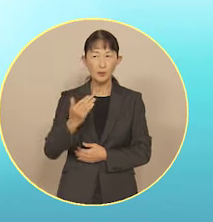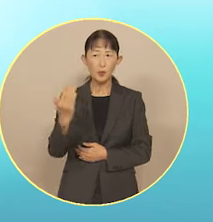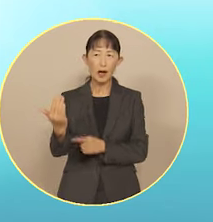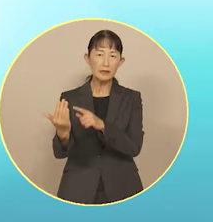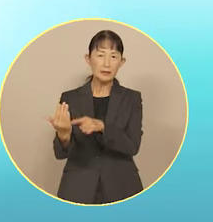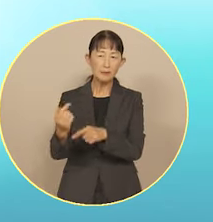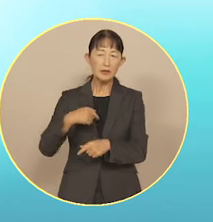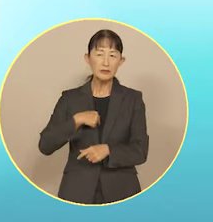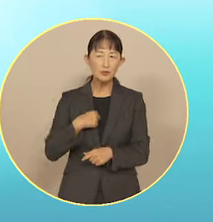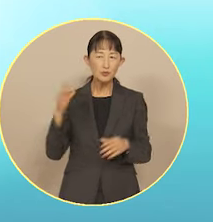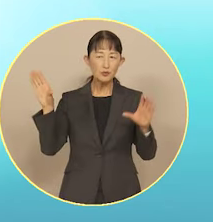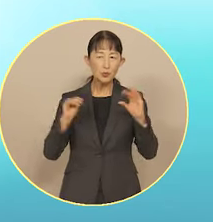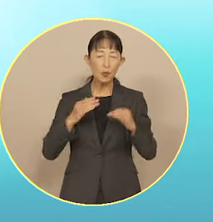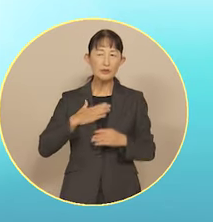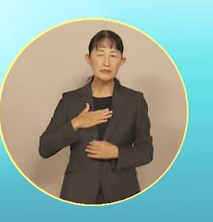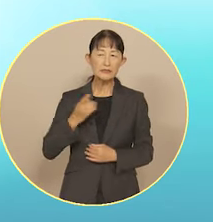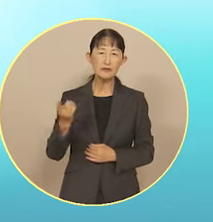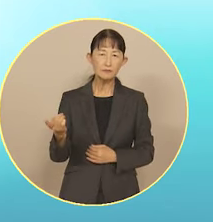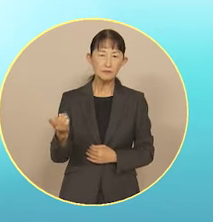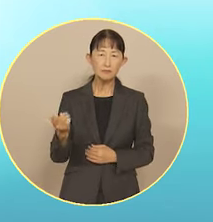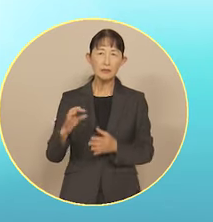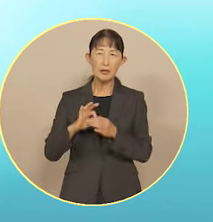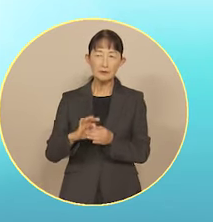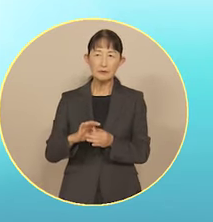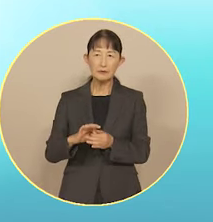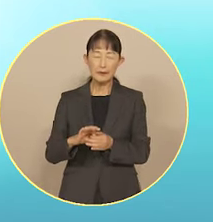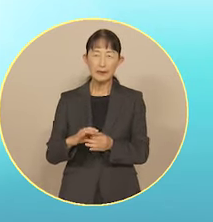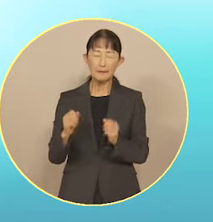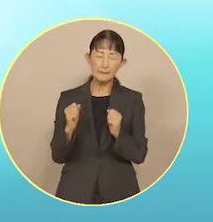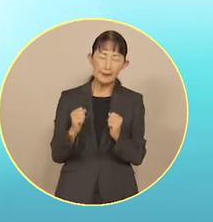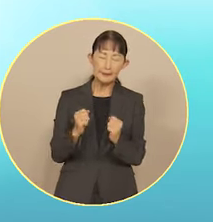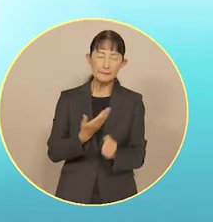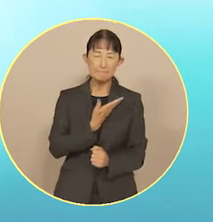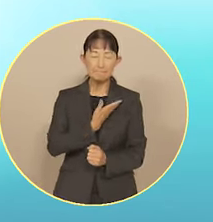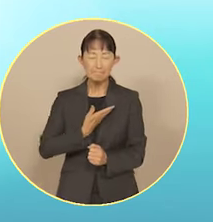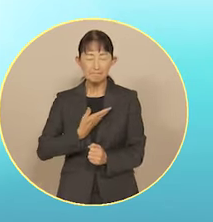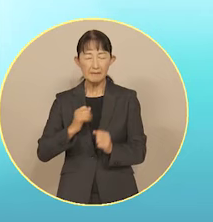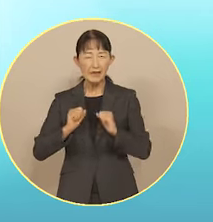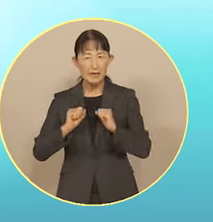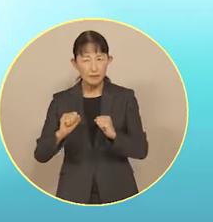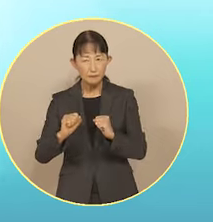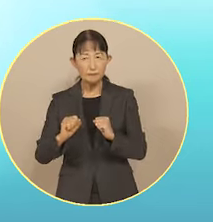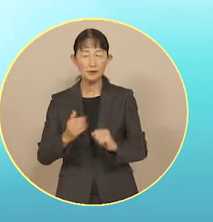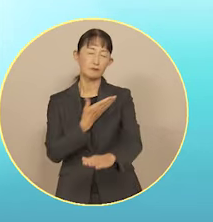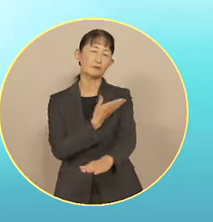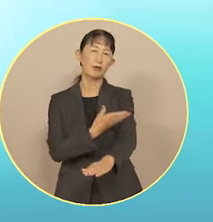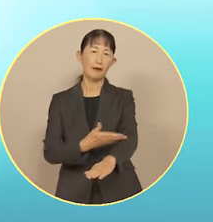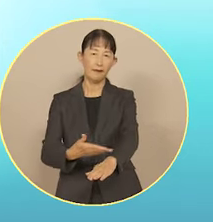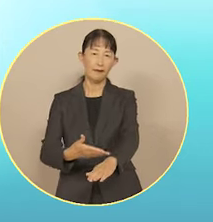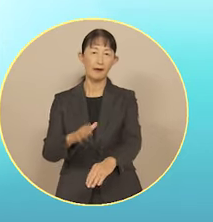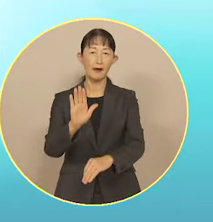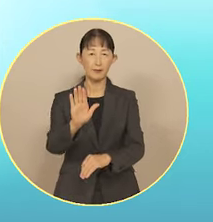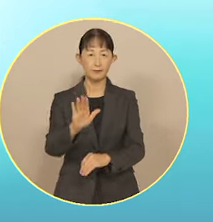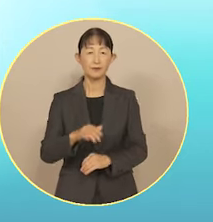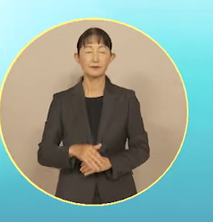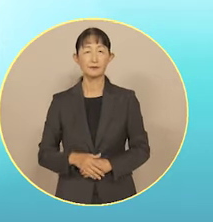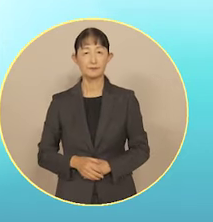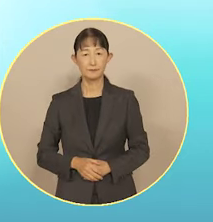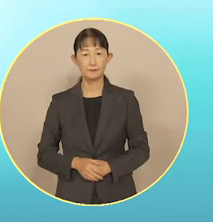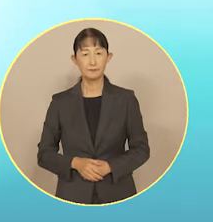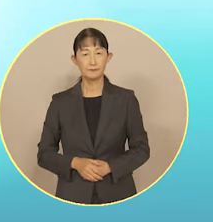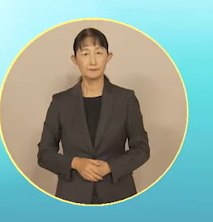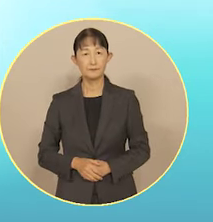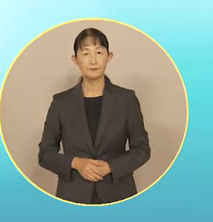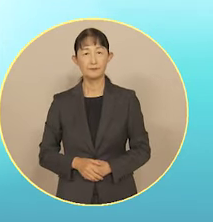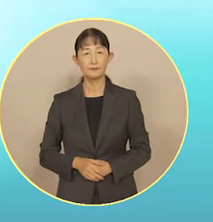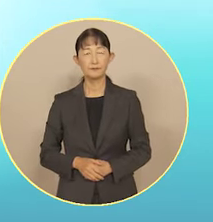まそういった恐怖心を煽るということでえ犯罪にどんどん加担をさせていくっていう仕組みがま1つの特徴で